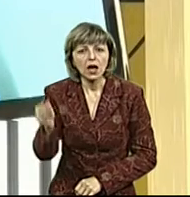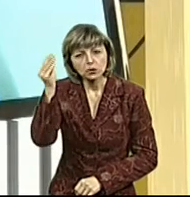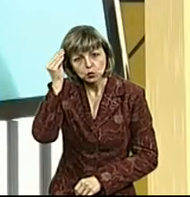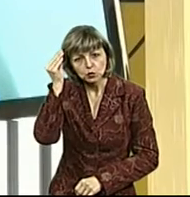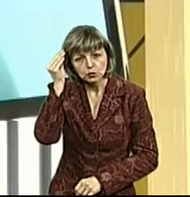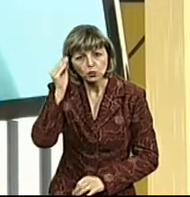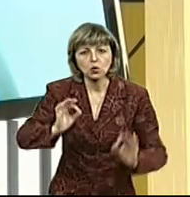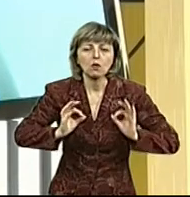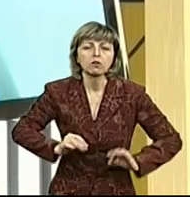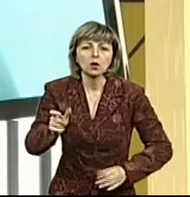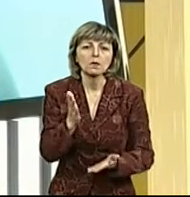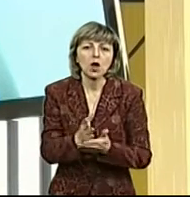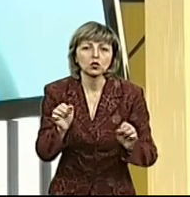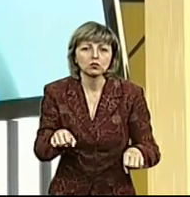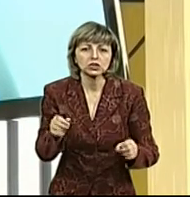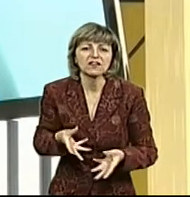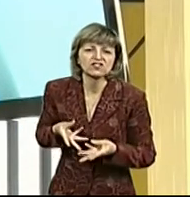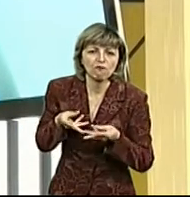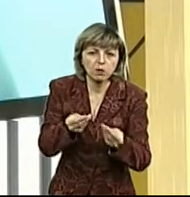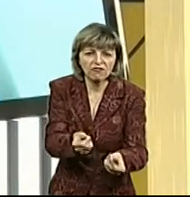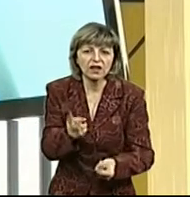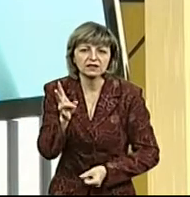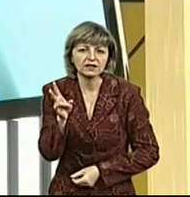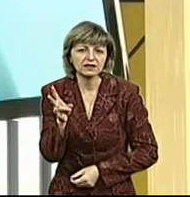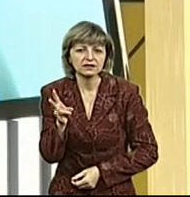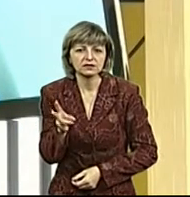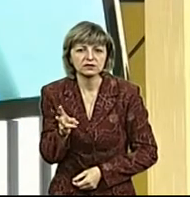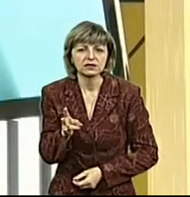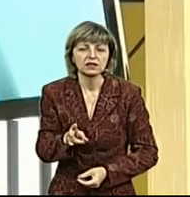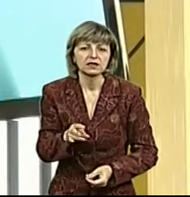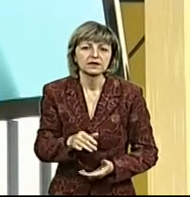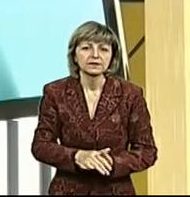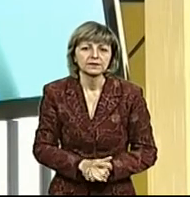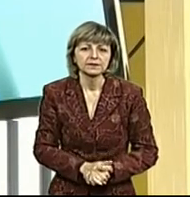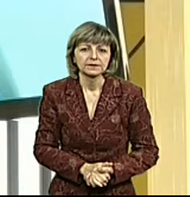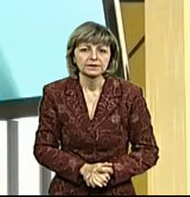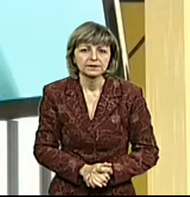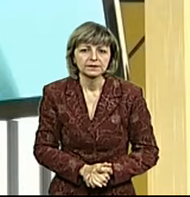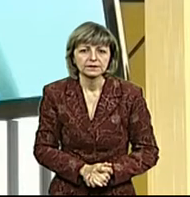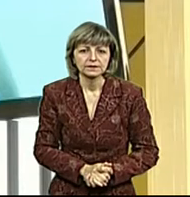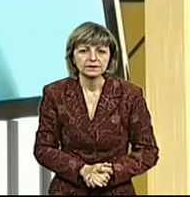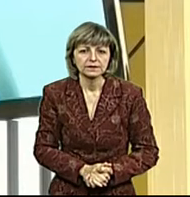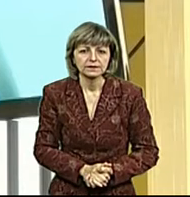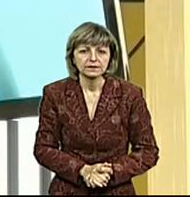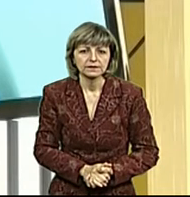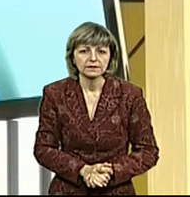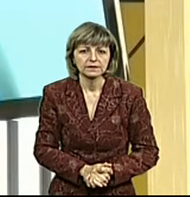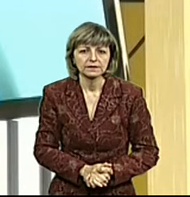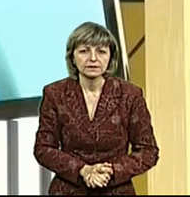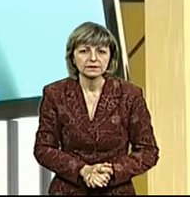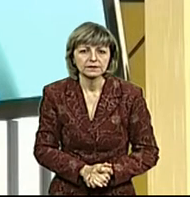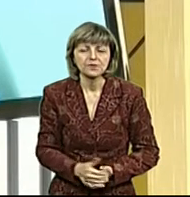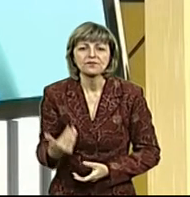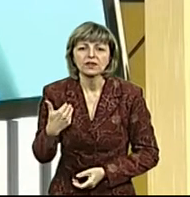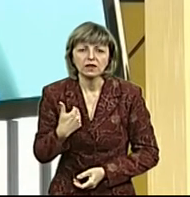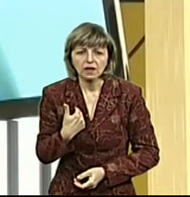на думку прокурора маю можливість впливати, викрадати, пошкоджувати. Враховуючи те, що я зроблю контужин,